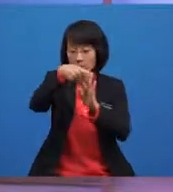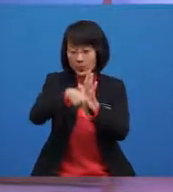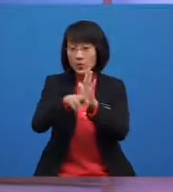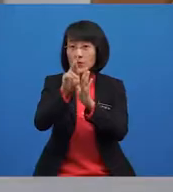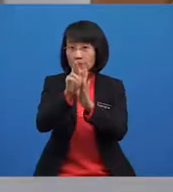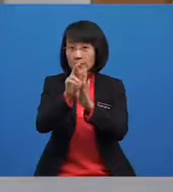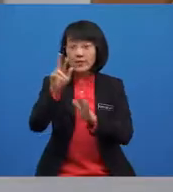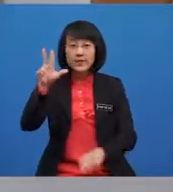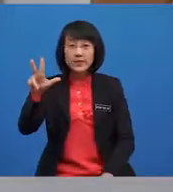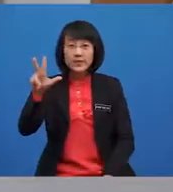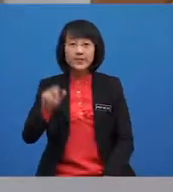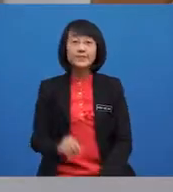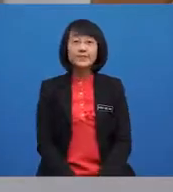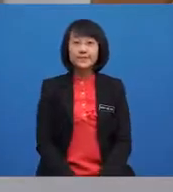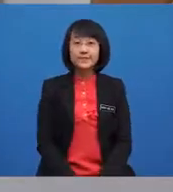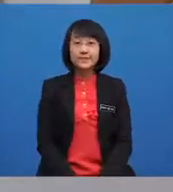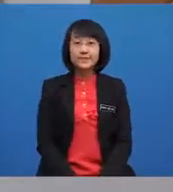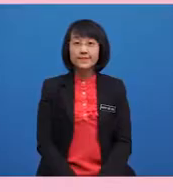1/3.